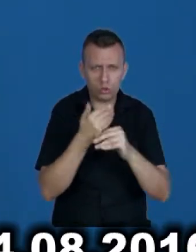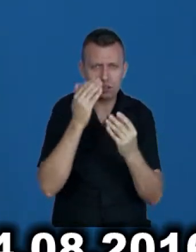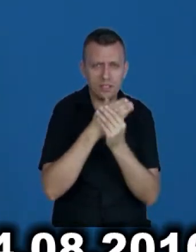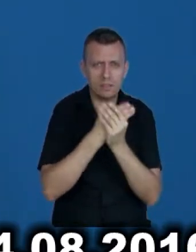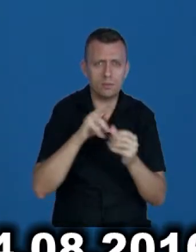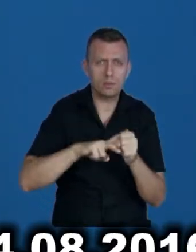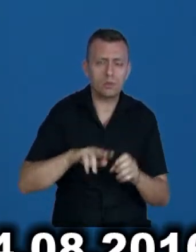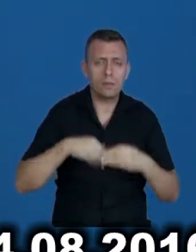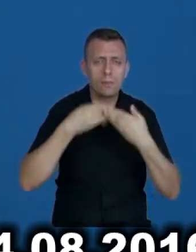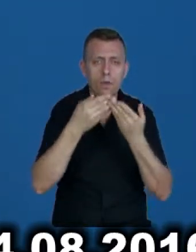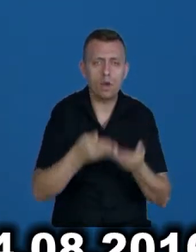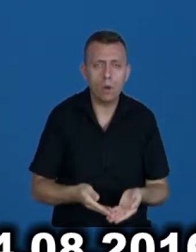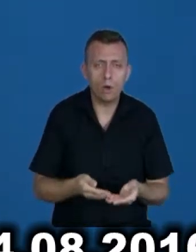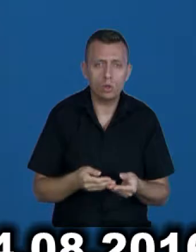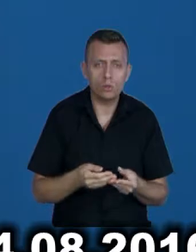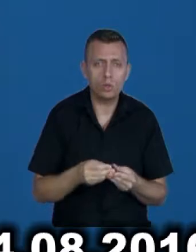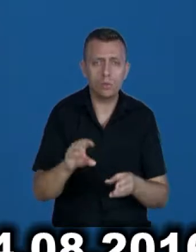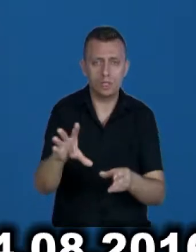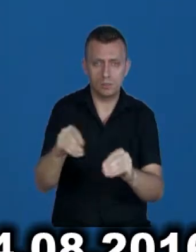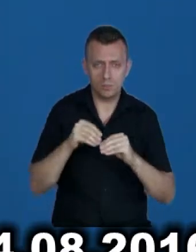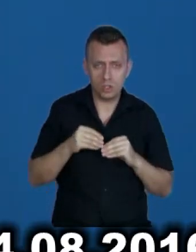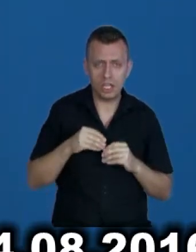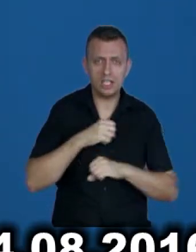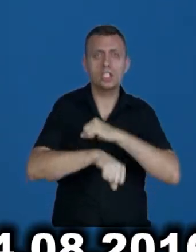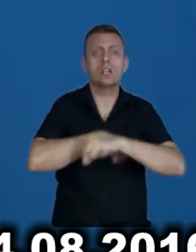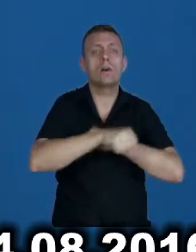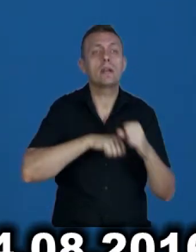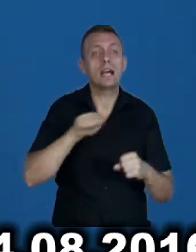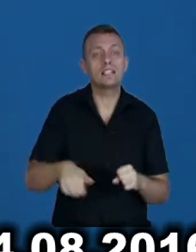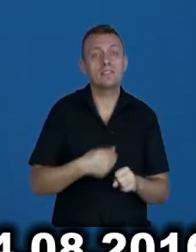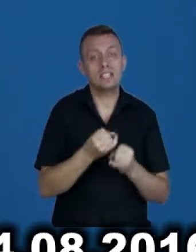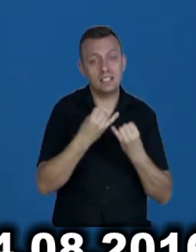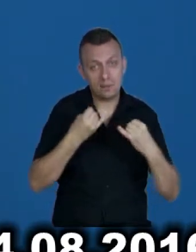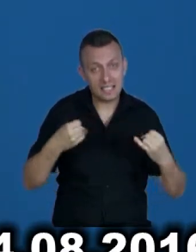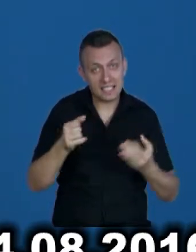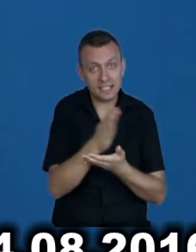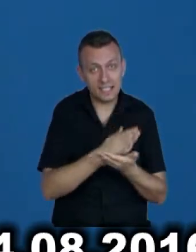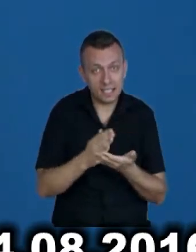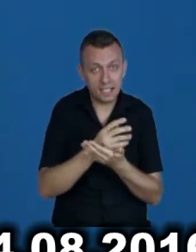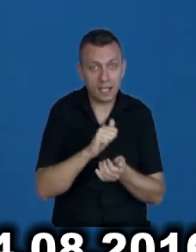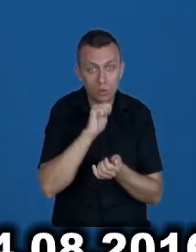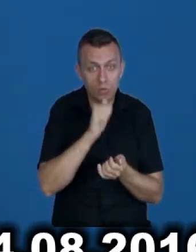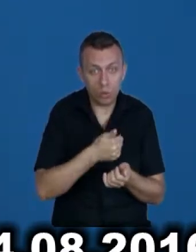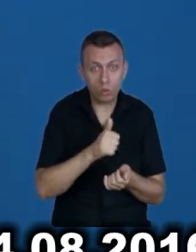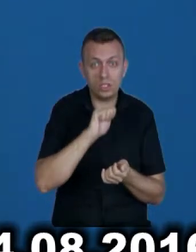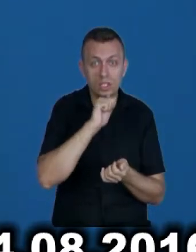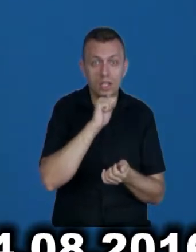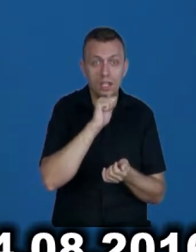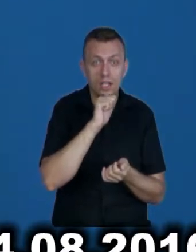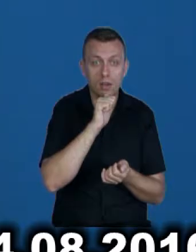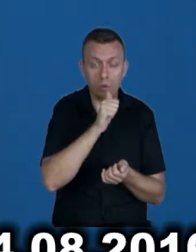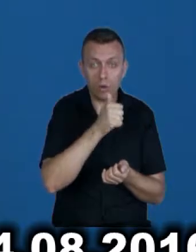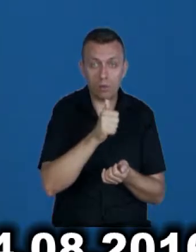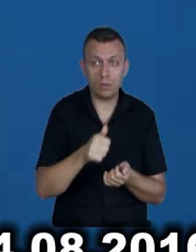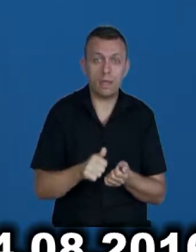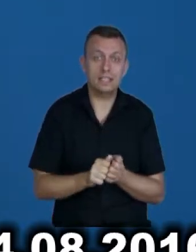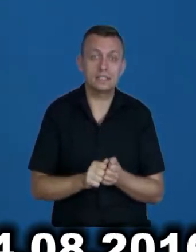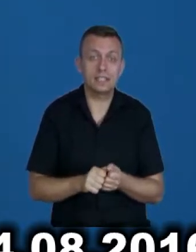tak. Z tego, co się orientuje, przewiduje się, że wszystko pójdzie dobrze. W przyszłym roku od stycznia taki